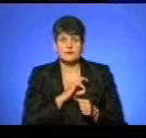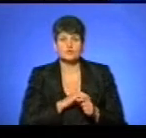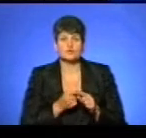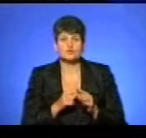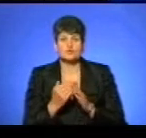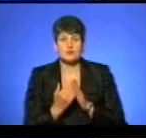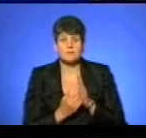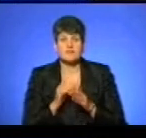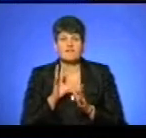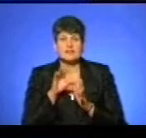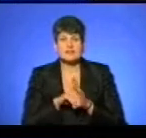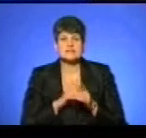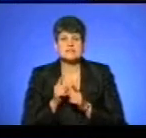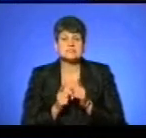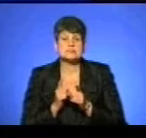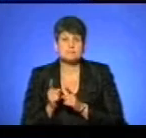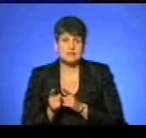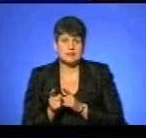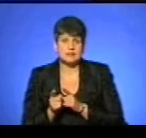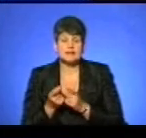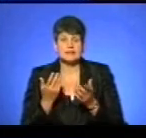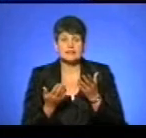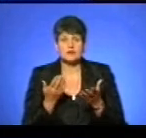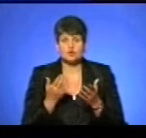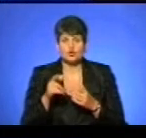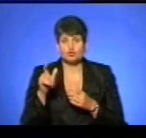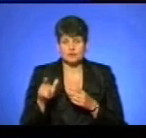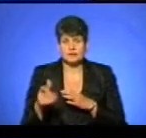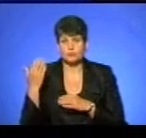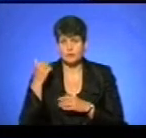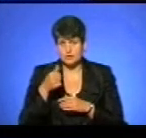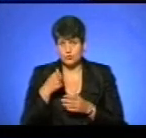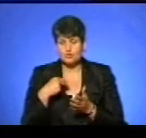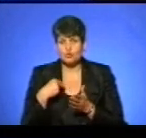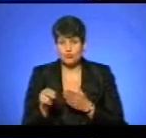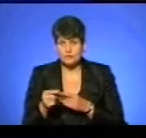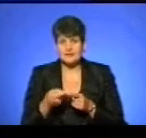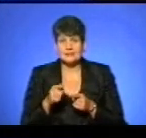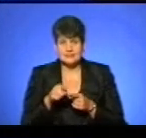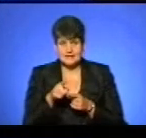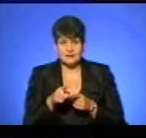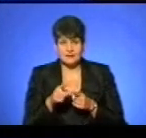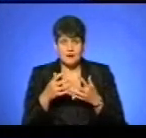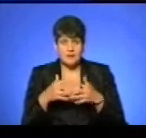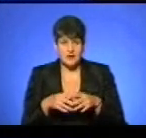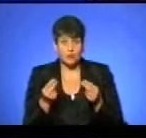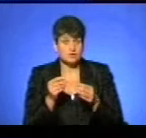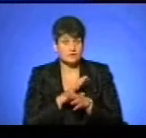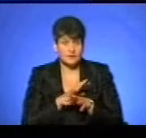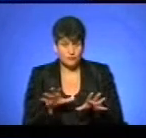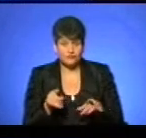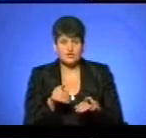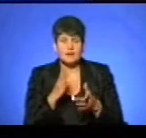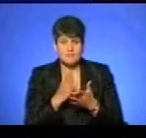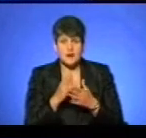даною програмою, ми внесли зміни. І якщо людина в попередньому році придбала цей доїльний апарат, але кошти не було, вона має